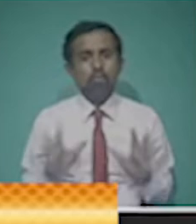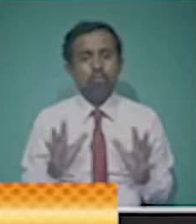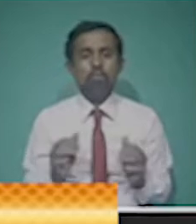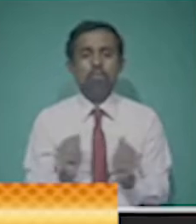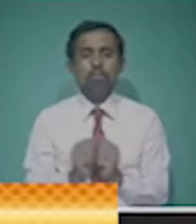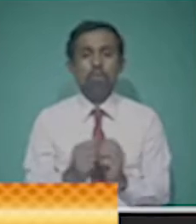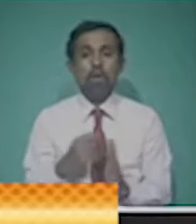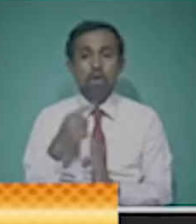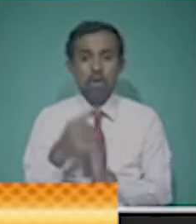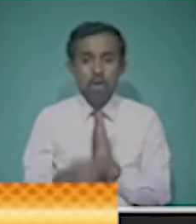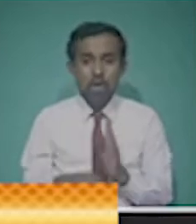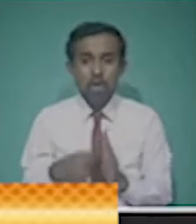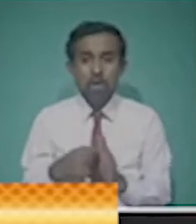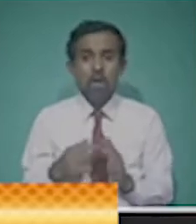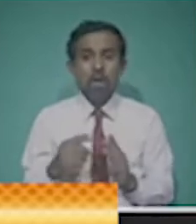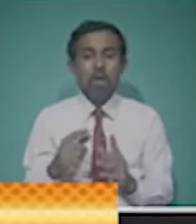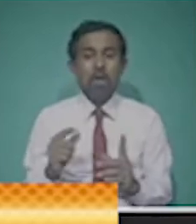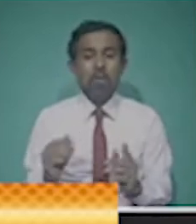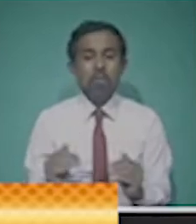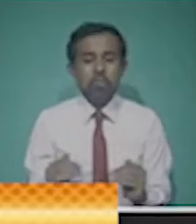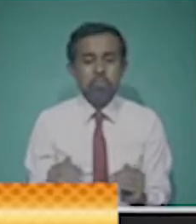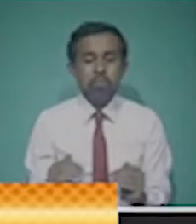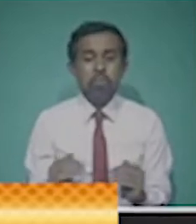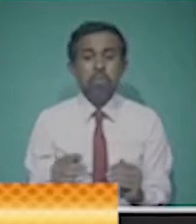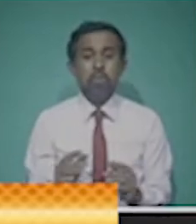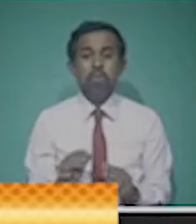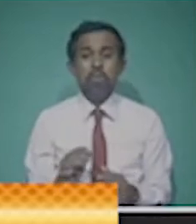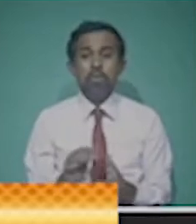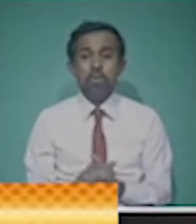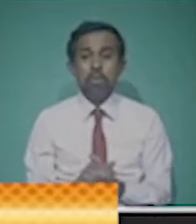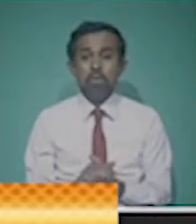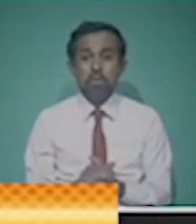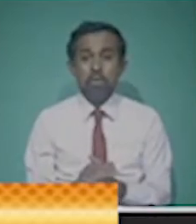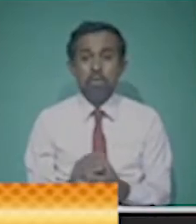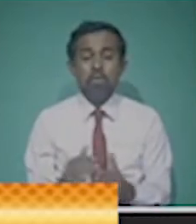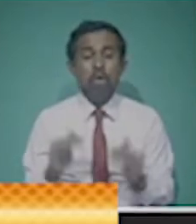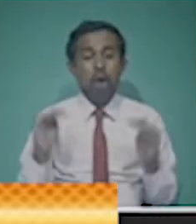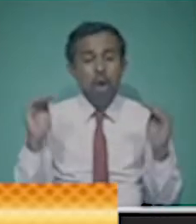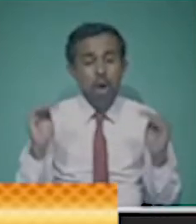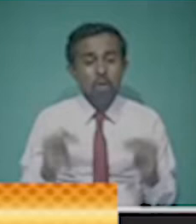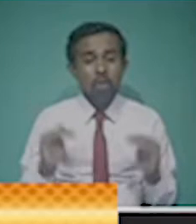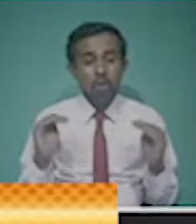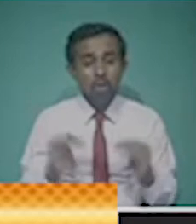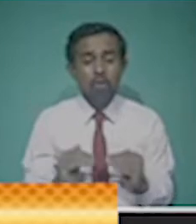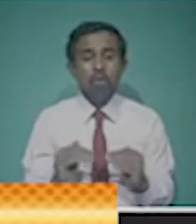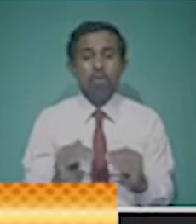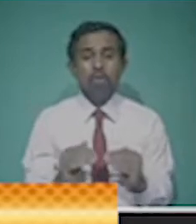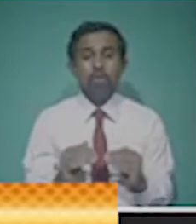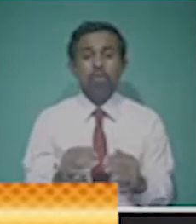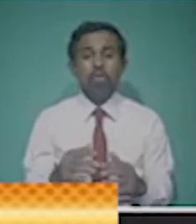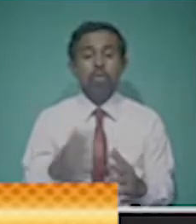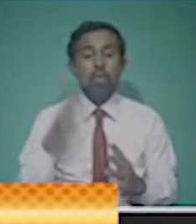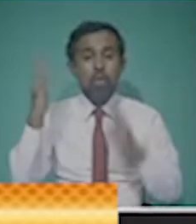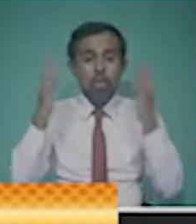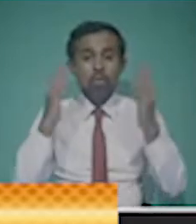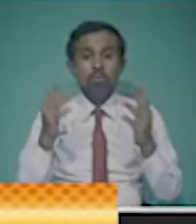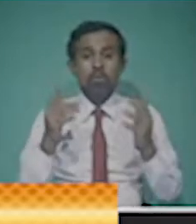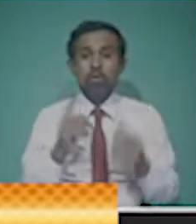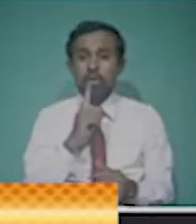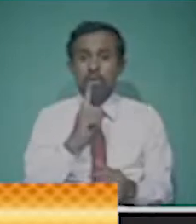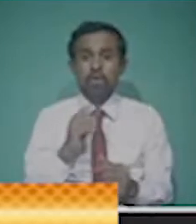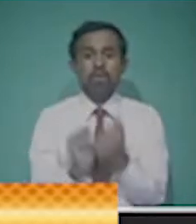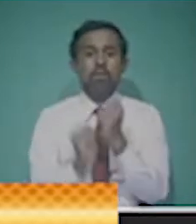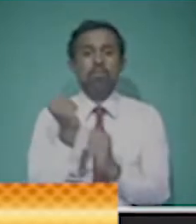latte, jam adu diunuh most vulnerable. Most marginalized segment kira lokal kira, jantah awal samur